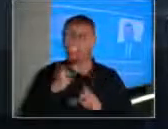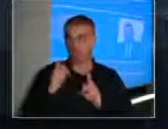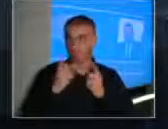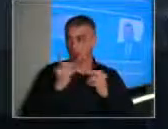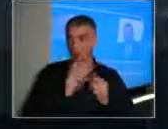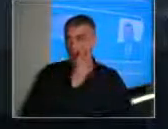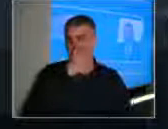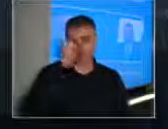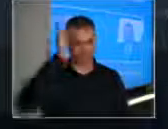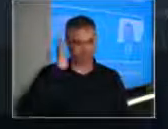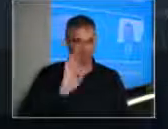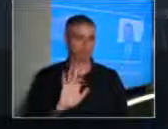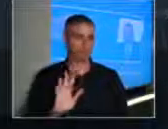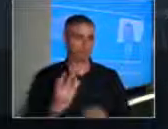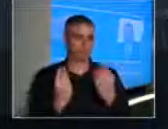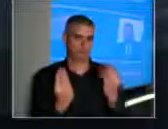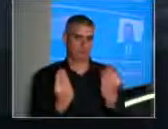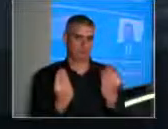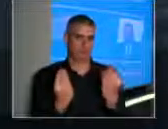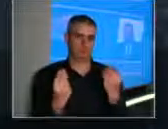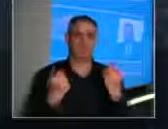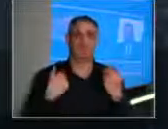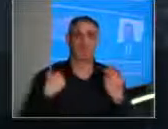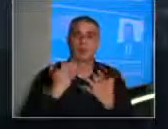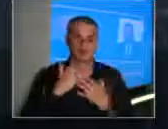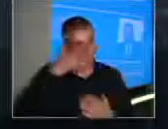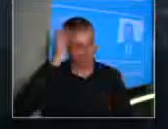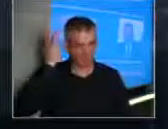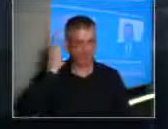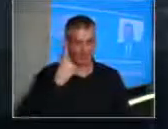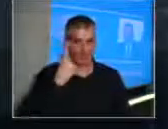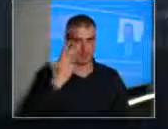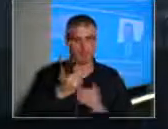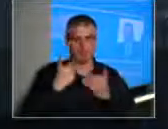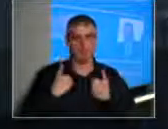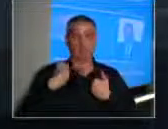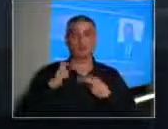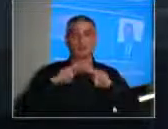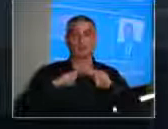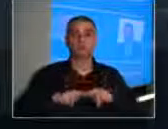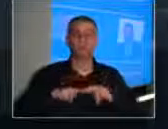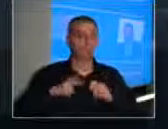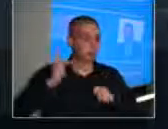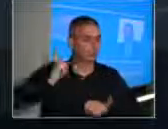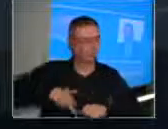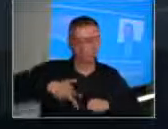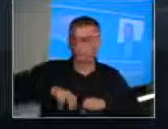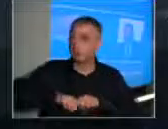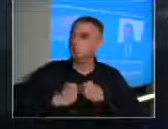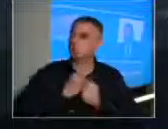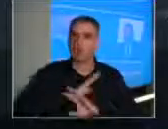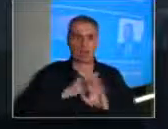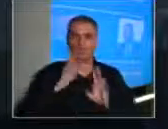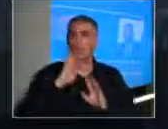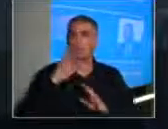במפלגת גנץ, עם לפיד? רק רגע, ואנחנו עושים, היינו פה, לפיד כבר היה פעם אחת לפנינו, והוא השאיר גזרות, השאיר אדמה חרוכה.